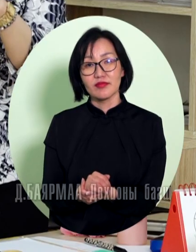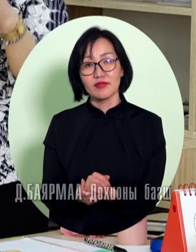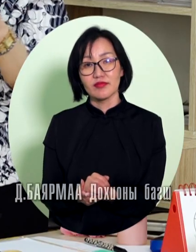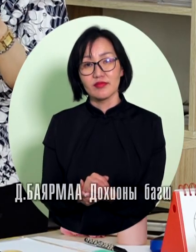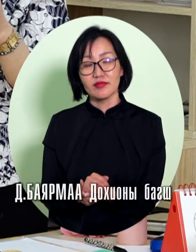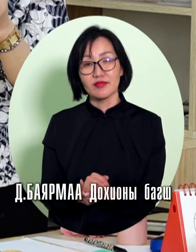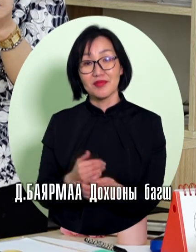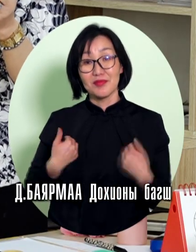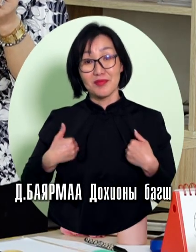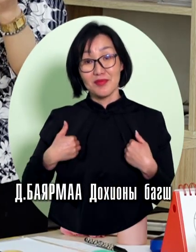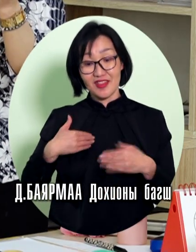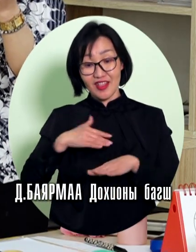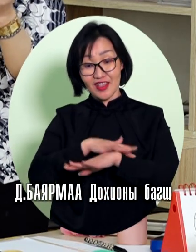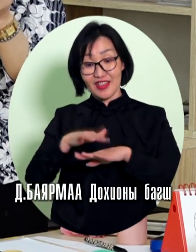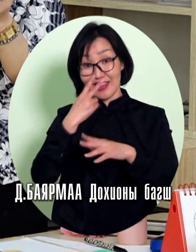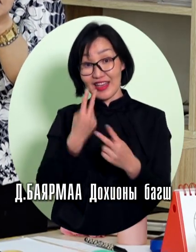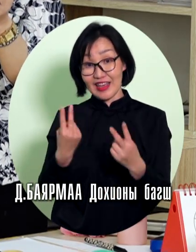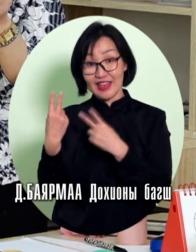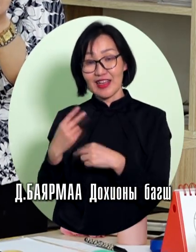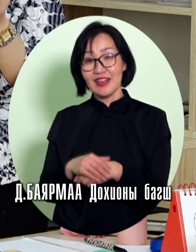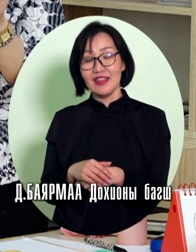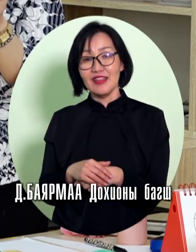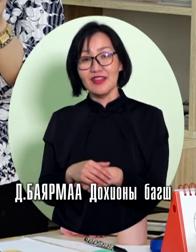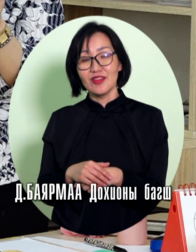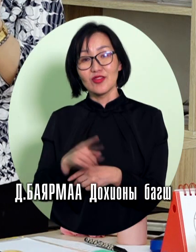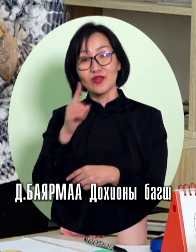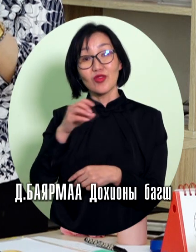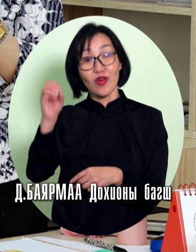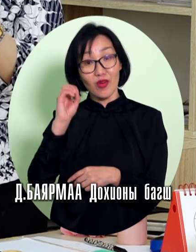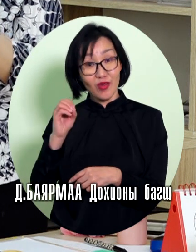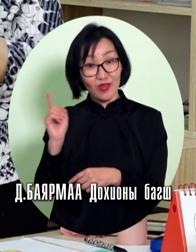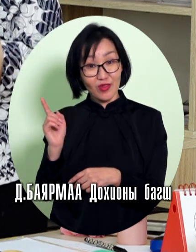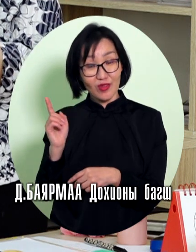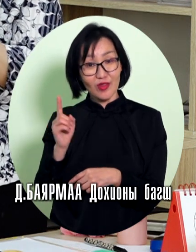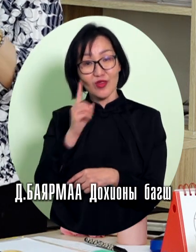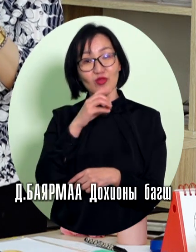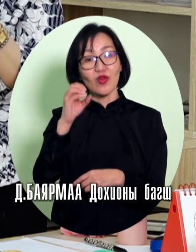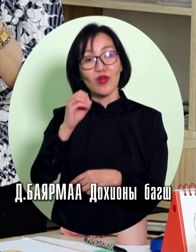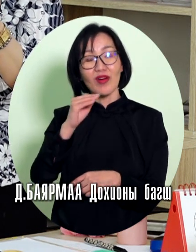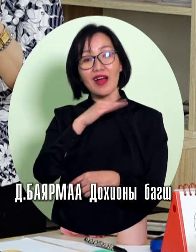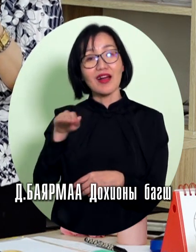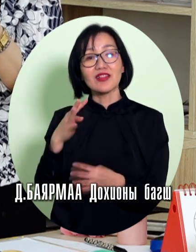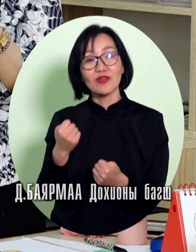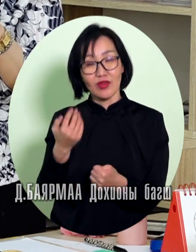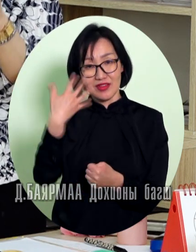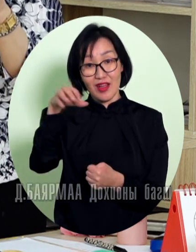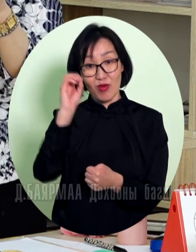Багшийнхаа хэрэглэгдүүнийг харъя. Энэ бол хэдэн хувь билээ? 100%. 100%-ийн хагас 50%.